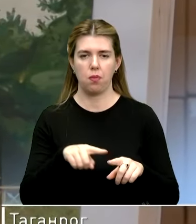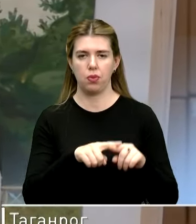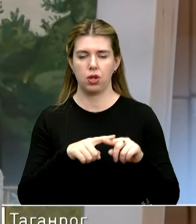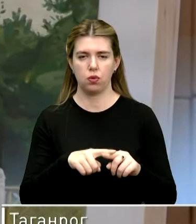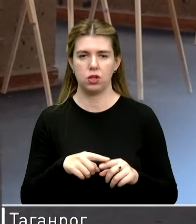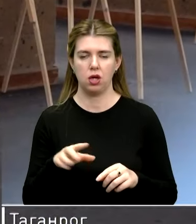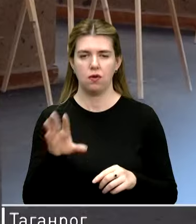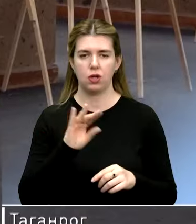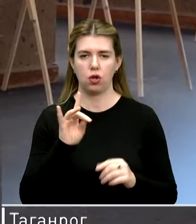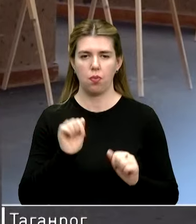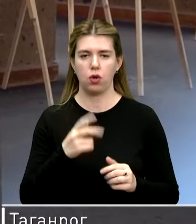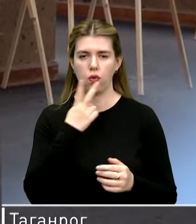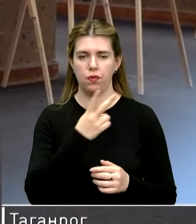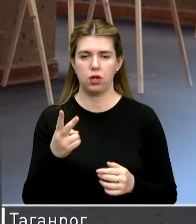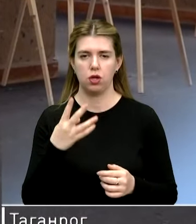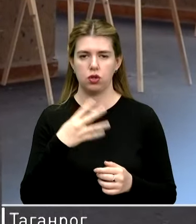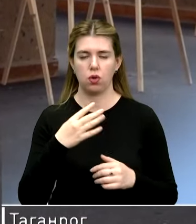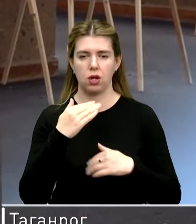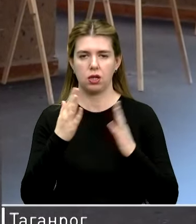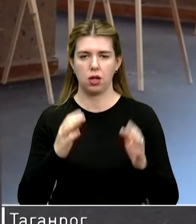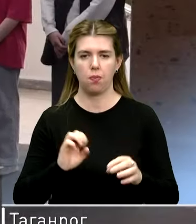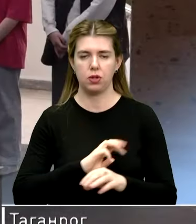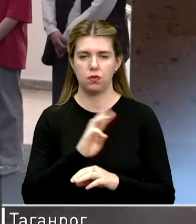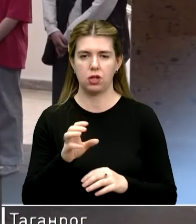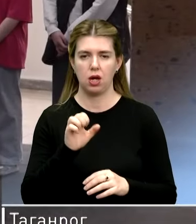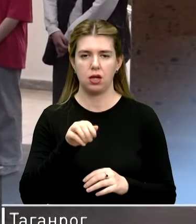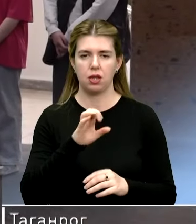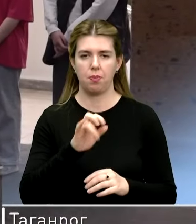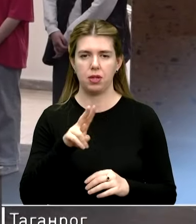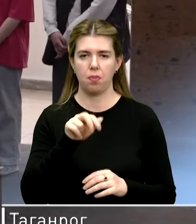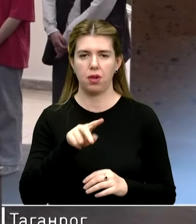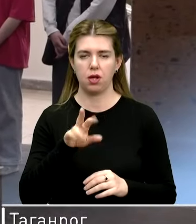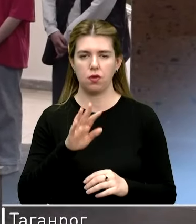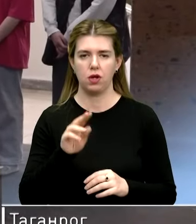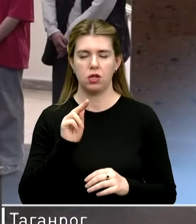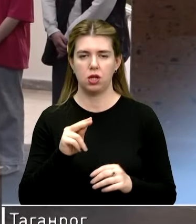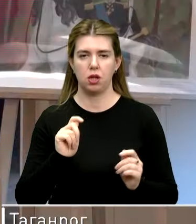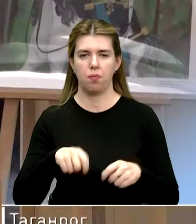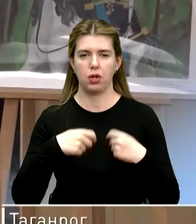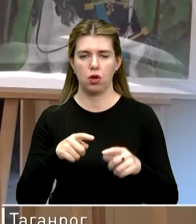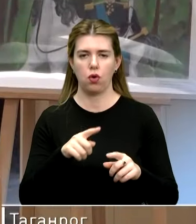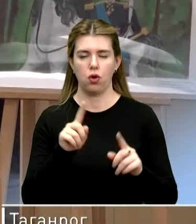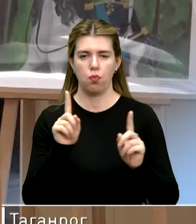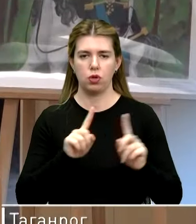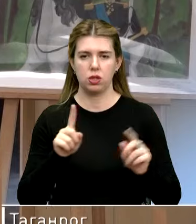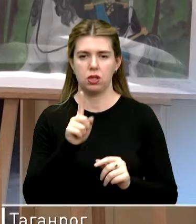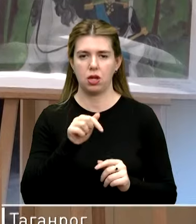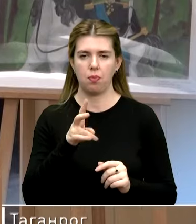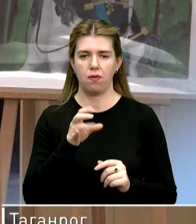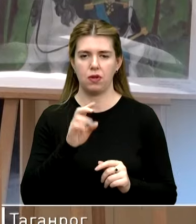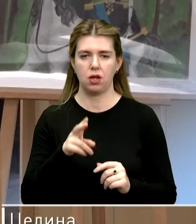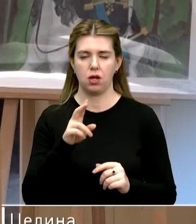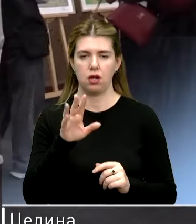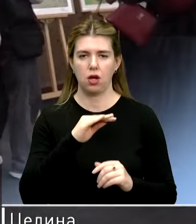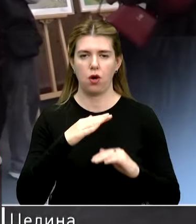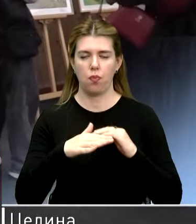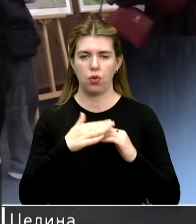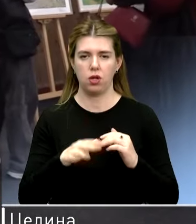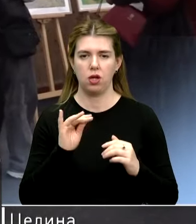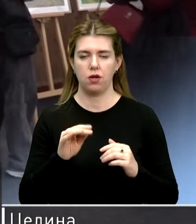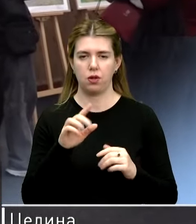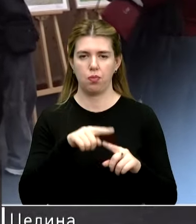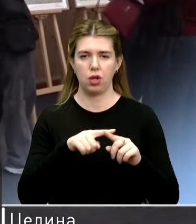Россия-Беларусь. Дончане могли увидеть 40 картин, посвященных атаману Платову. Часть из них передадут в музей-заповедник «Бородинское поле», а